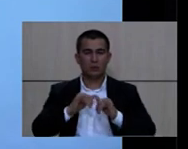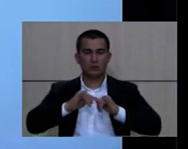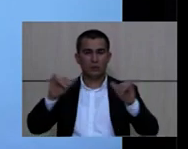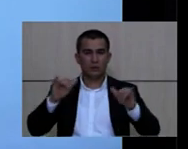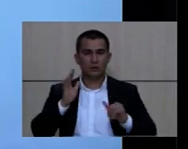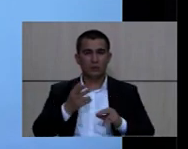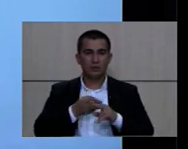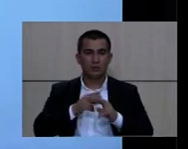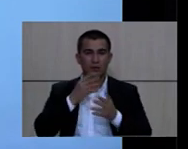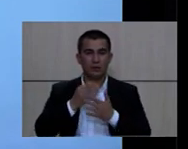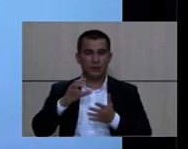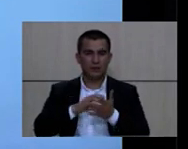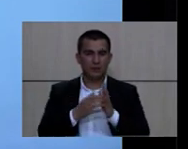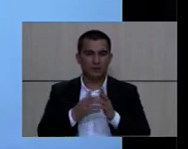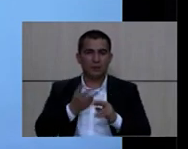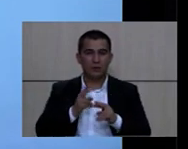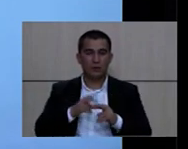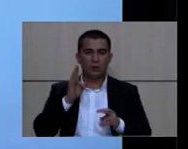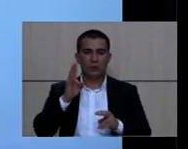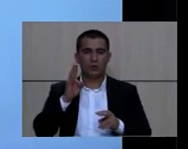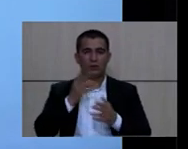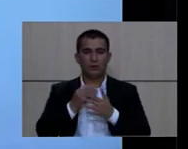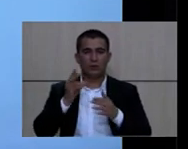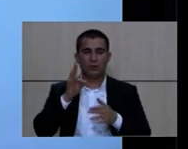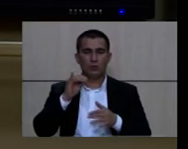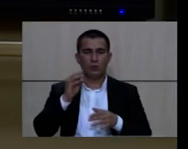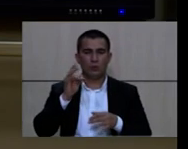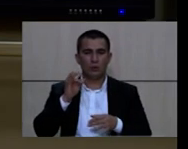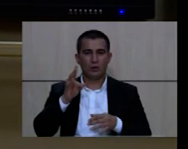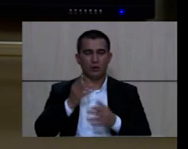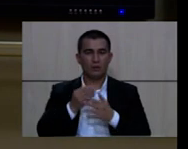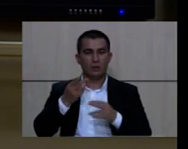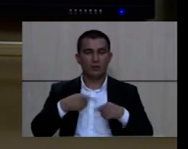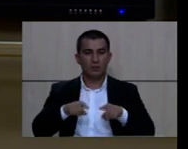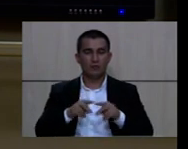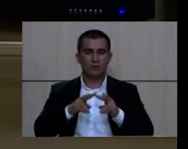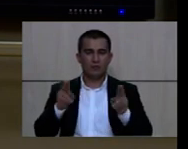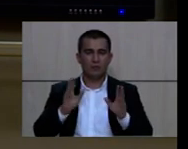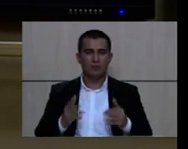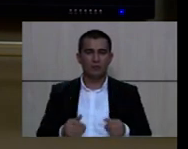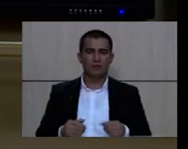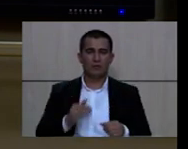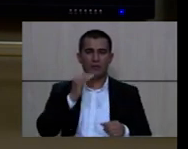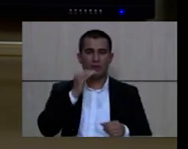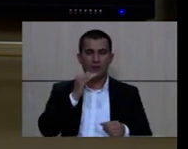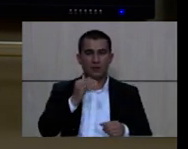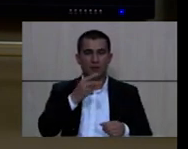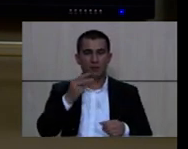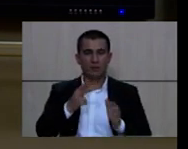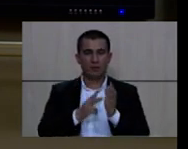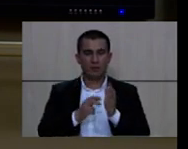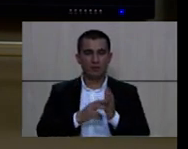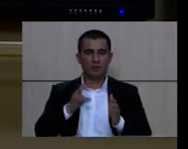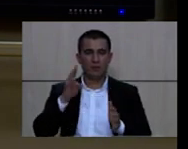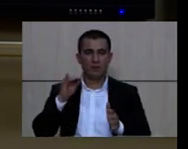taqsim sekund kvadrat bu Newton'ga teng. Javob F barobar 800 Newton. Masala tushunarli bo'ldimi